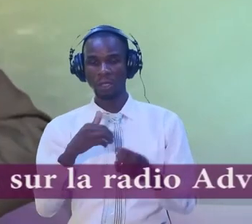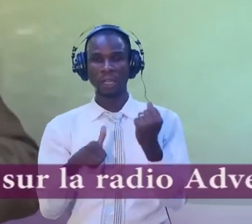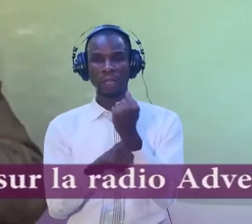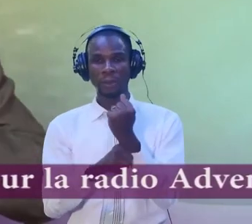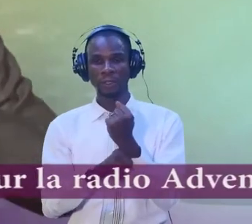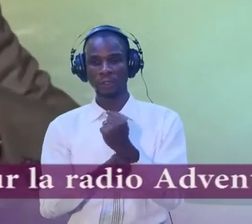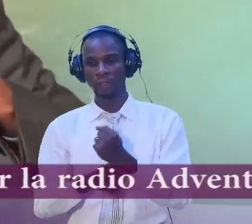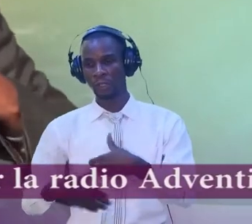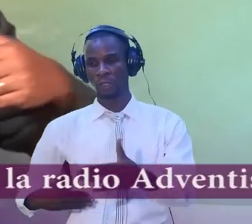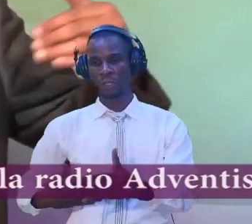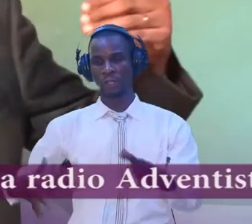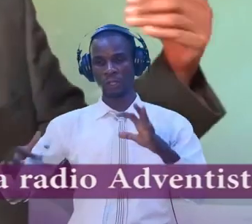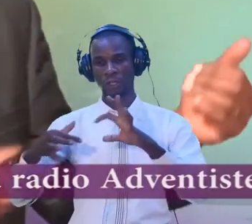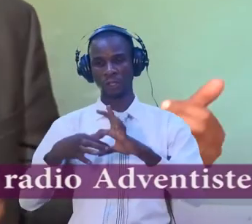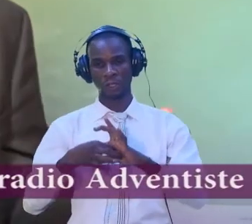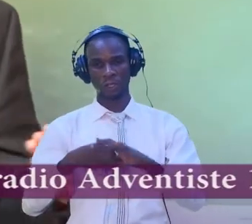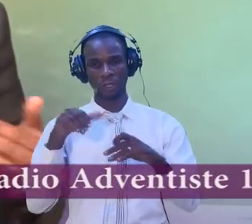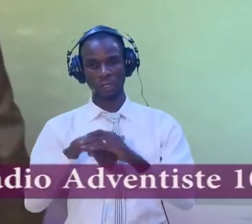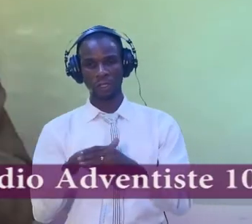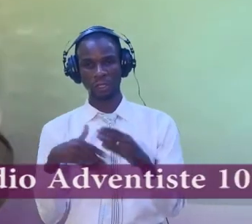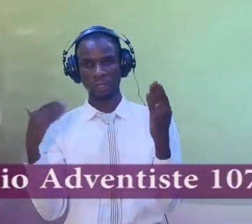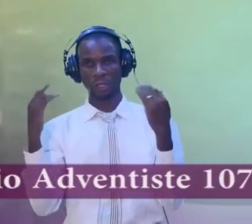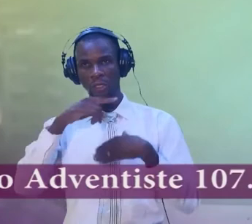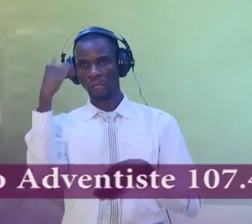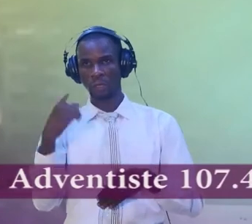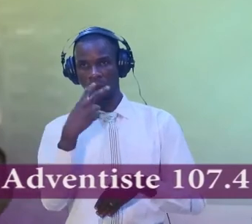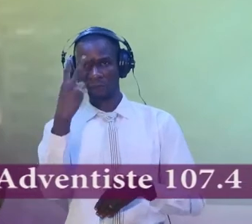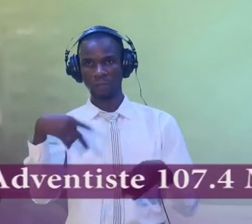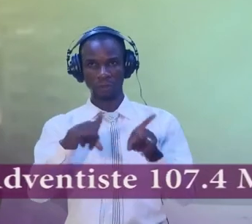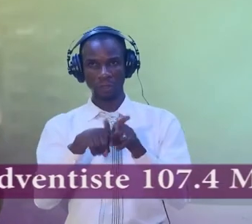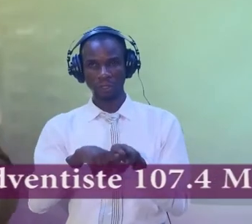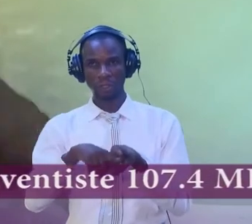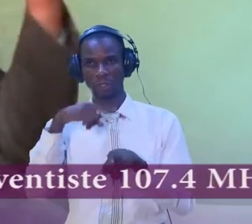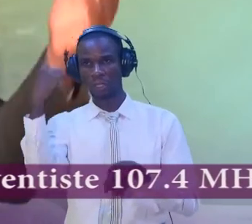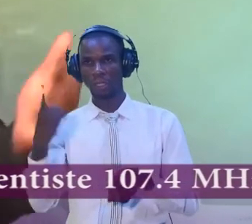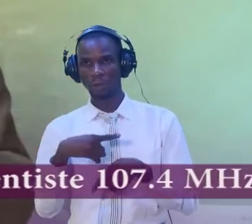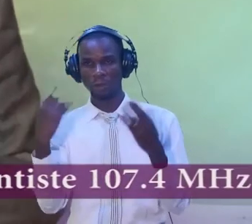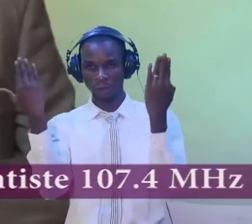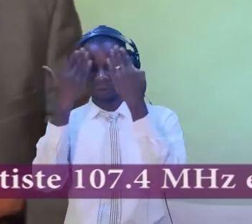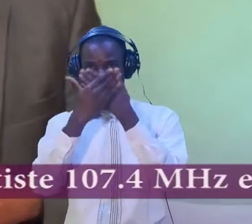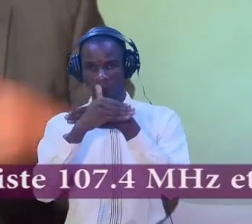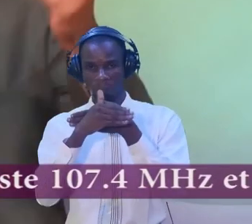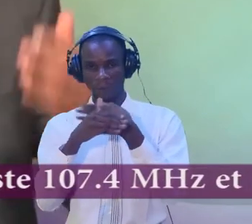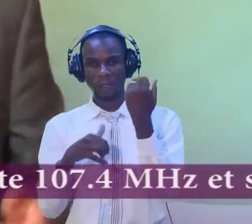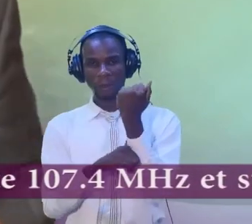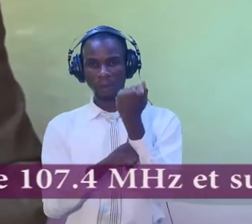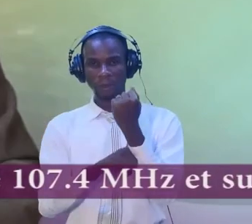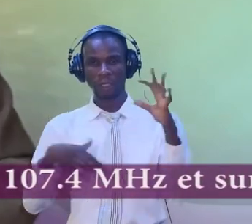vipawa vya kuona mambo yanayozidi fahamu, yanayozidi kawaida ya watu, na vitu vya kushangaza kama